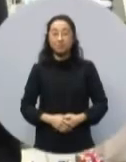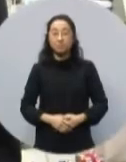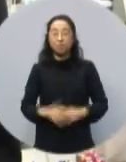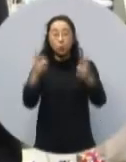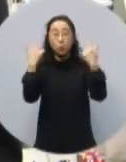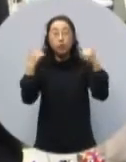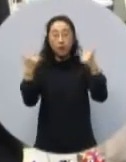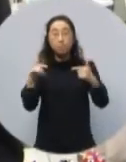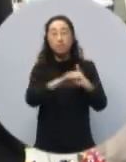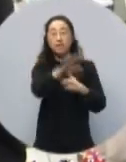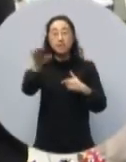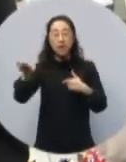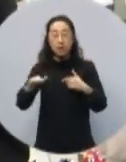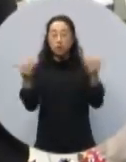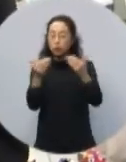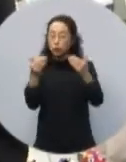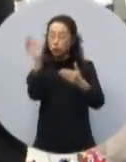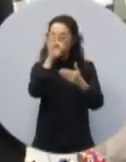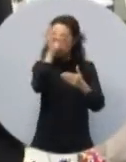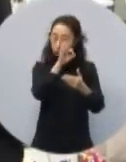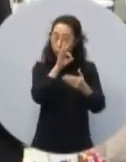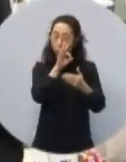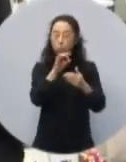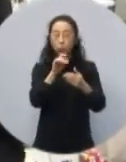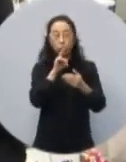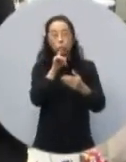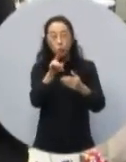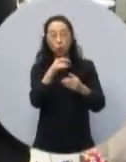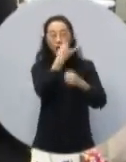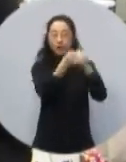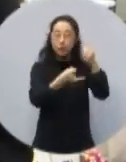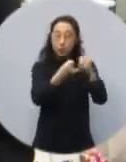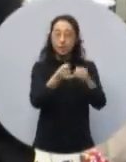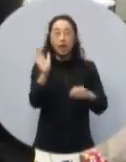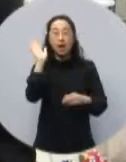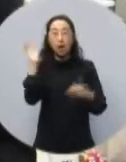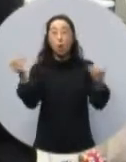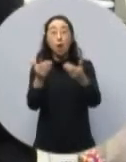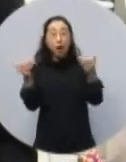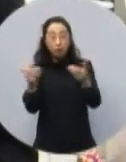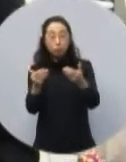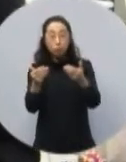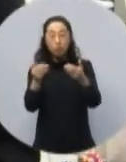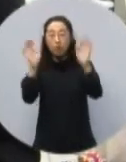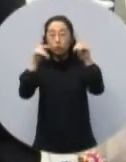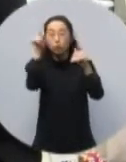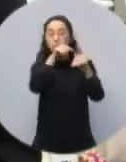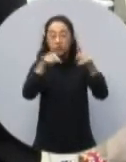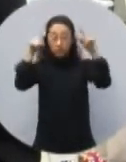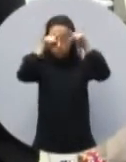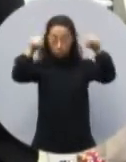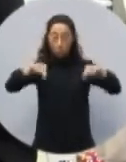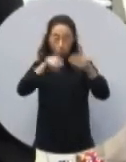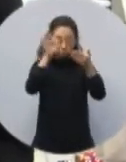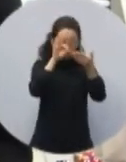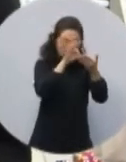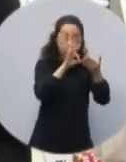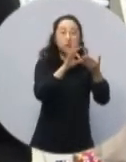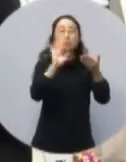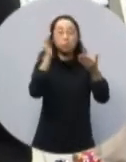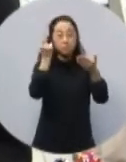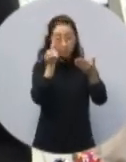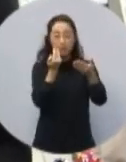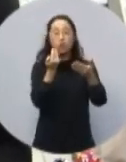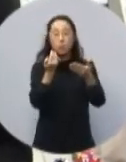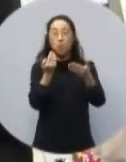普段皆さんは就職活動するときにインターネットやハローワークで求人票を探していると思いますけども、求人票